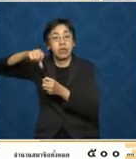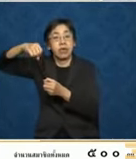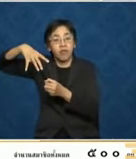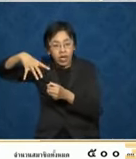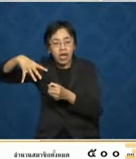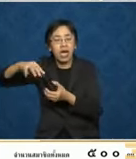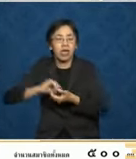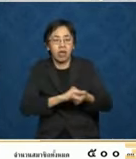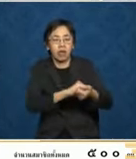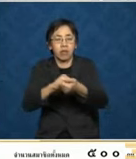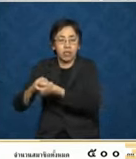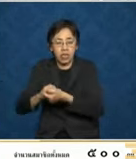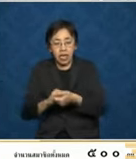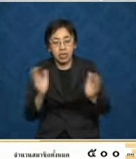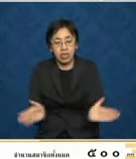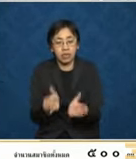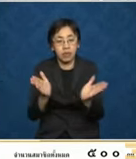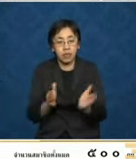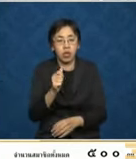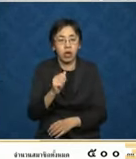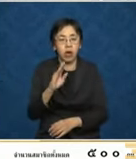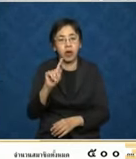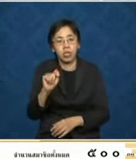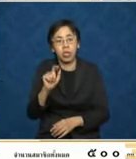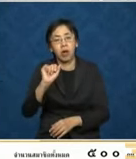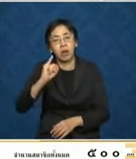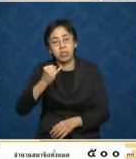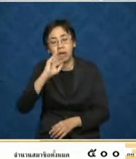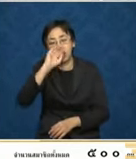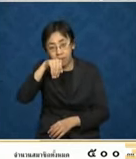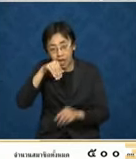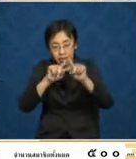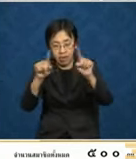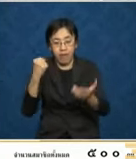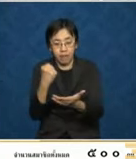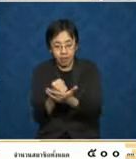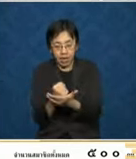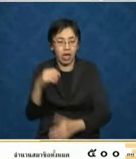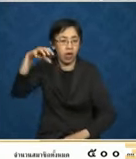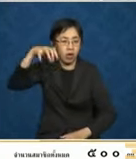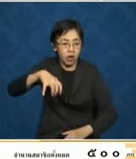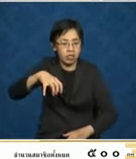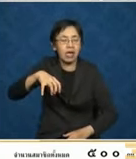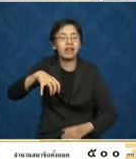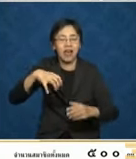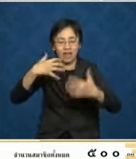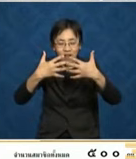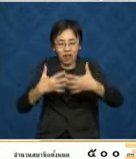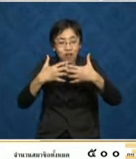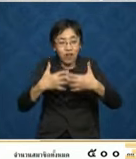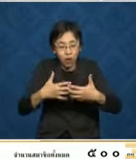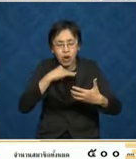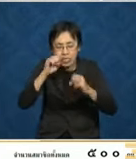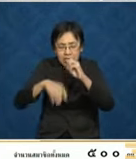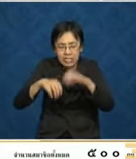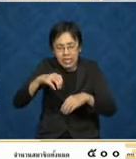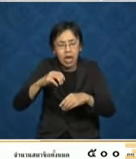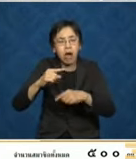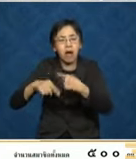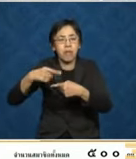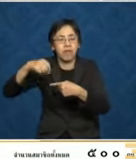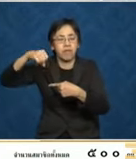กครองส่วนท้องถิ่นเนี่ยได้ใบอนุญาตในการทำโรงไฟฟ้านะครับจากขยะในชุมชนอีกเรื่องนึงที่อยากจะฝากครับท่านประธานก็คือขยะเคมีต